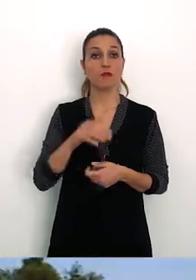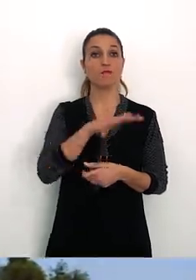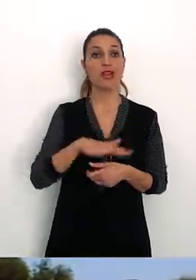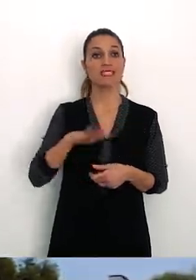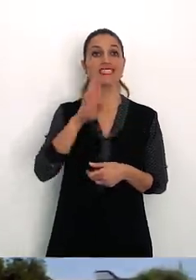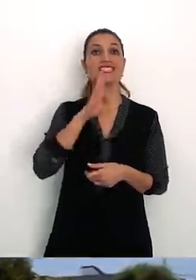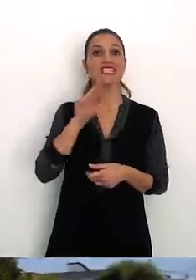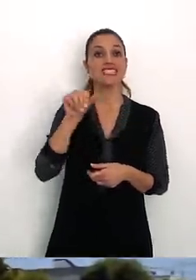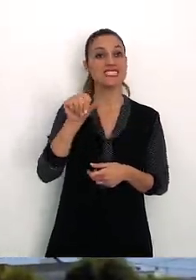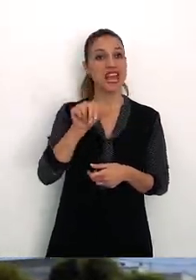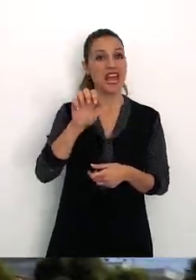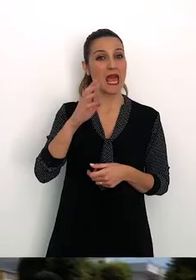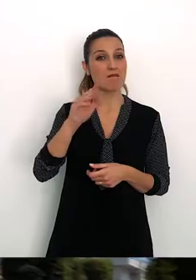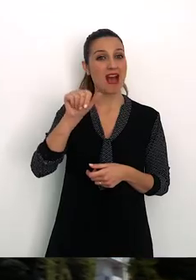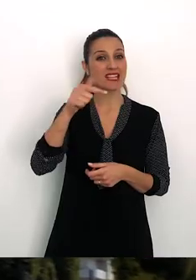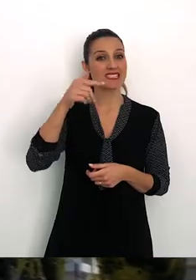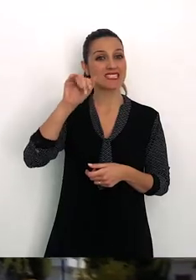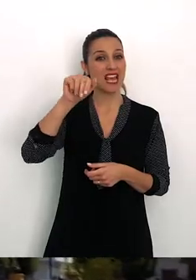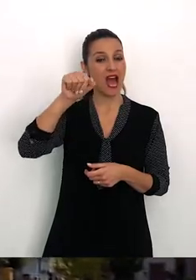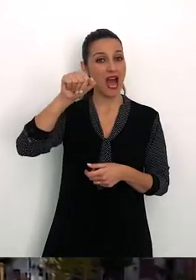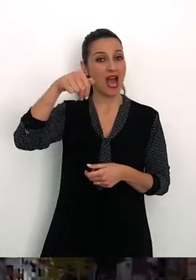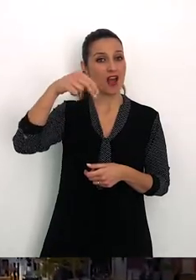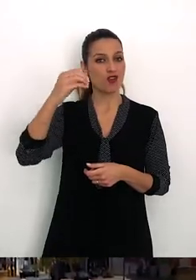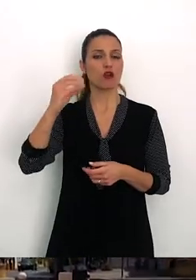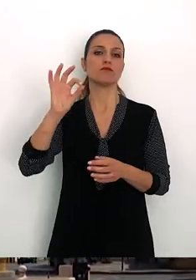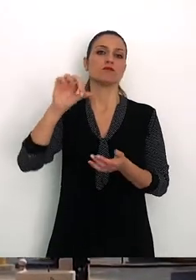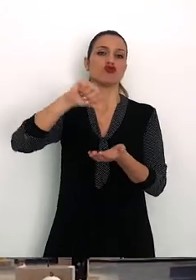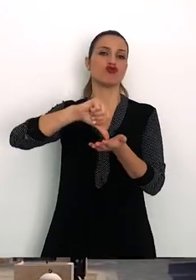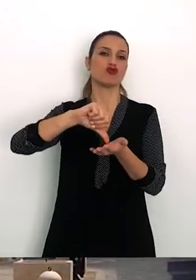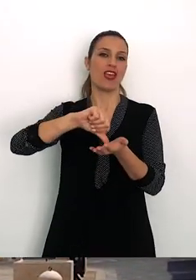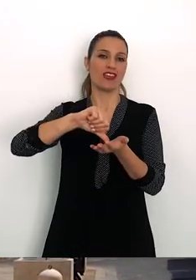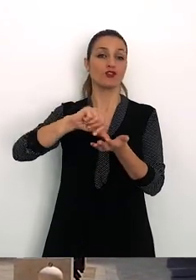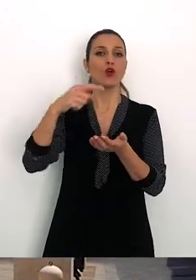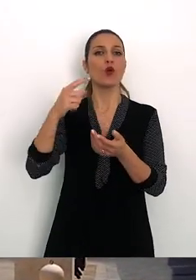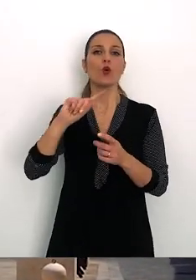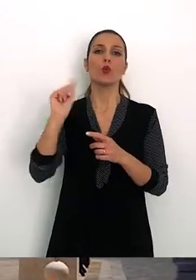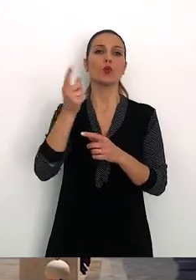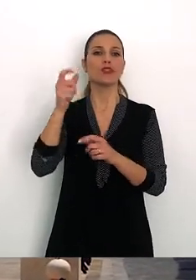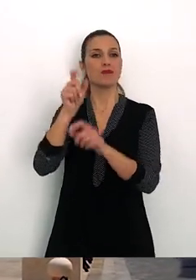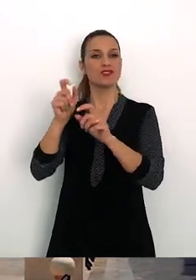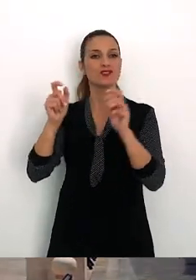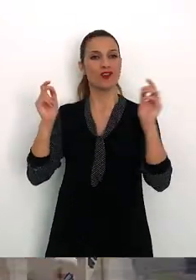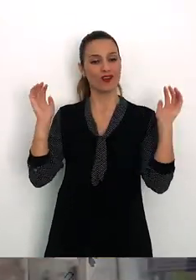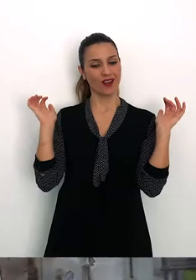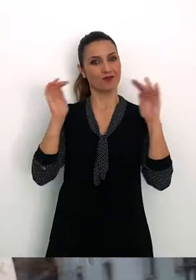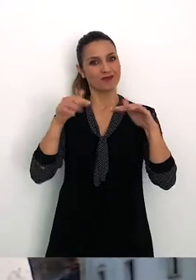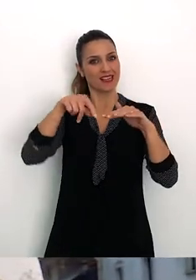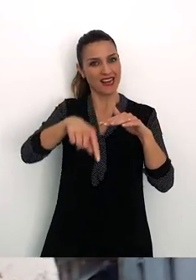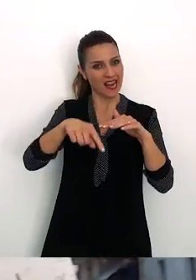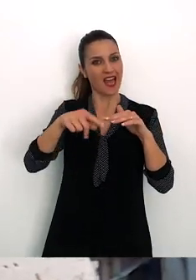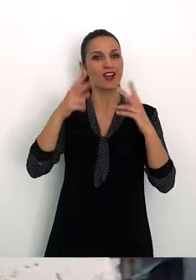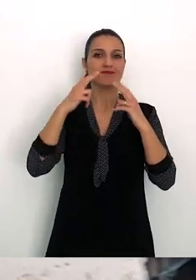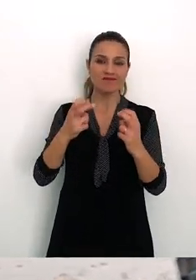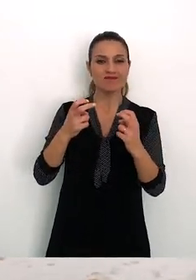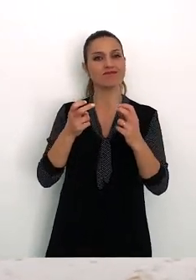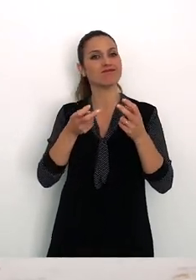Piazza San Sebastiano è il cuore pulsante della città e rappresenta il punto di aggregazione sociale più importante per tutta Racale sin